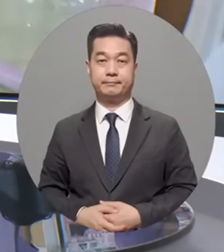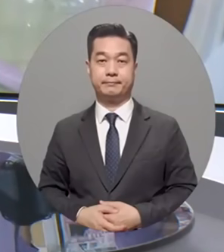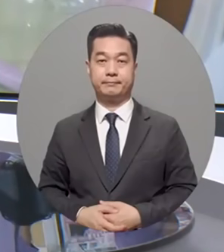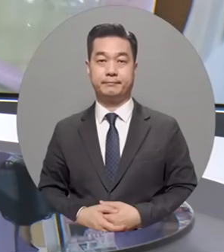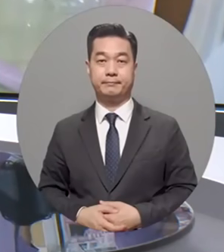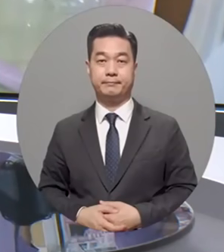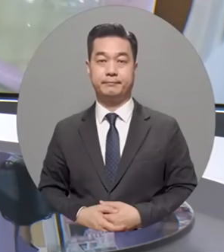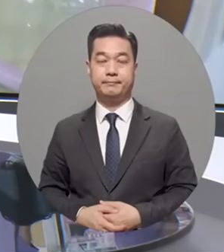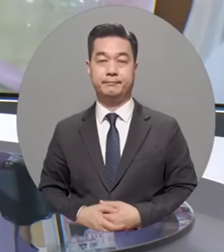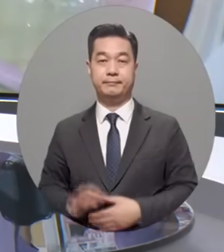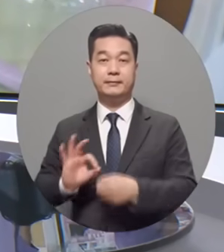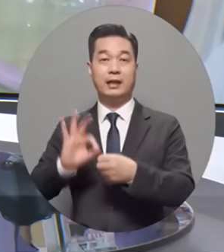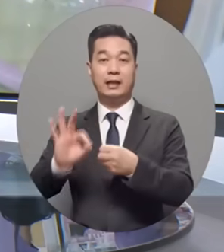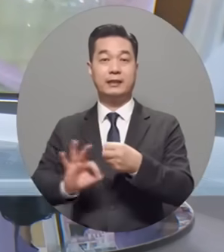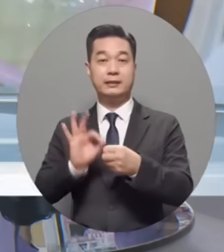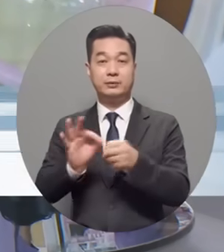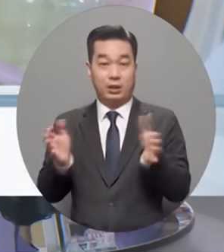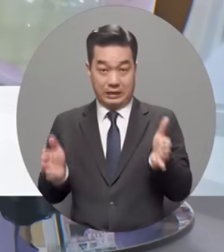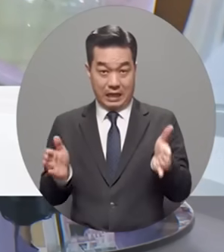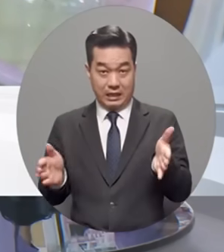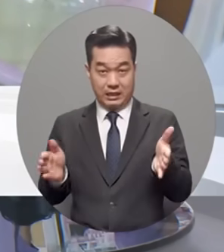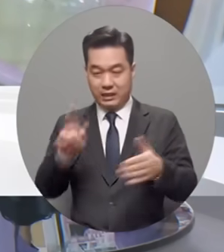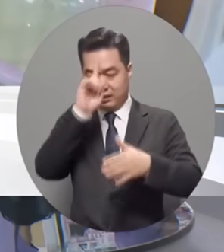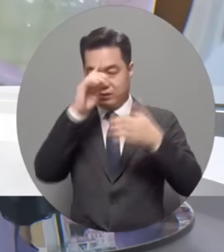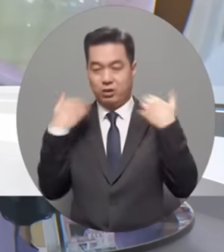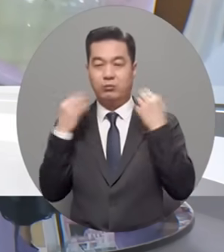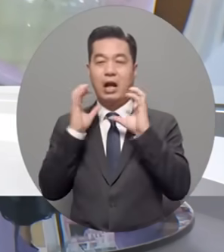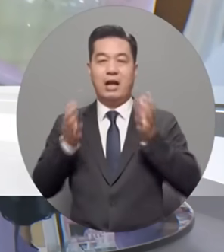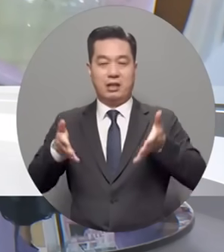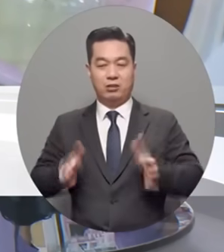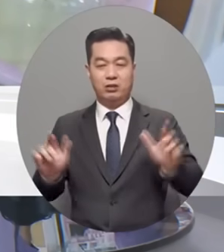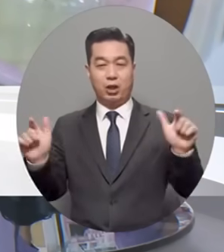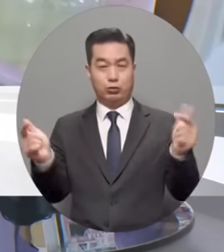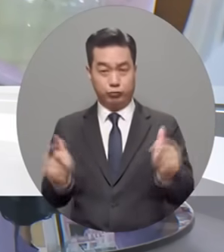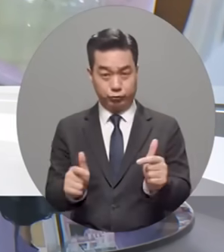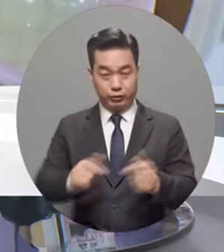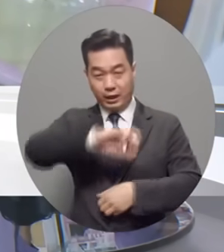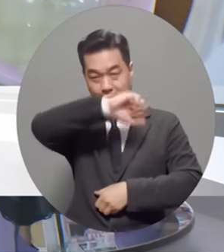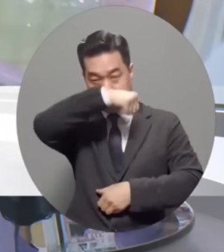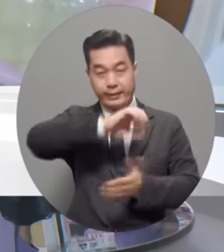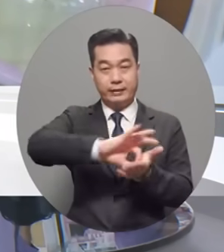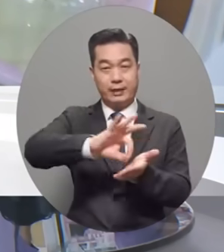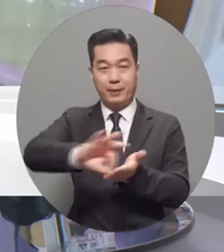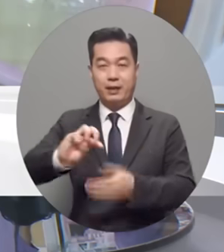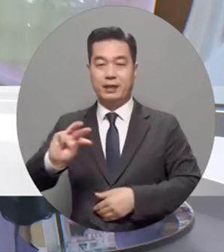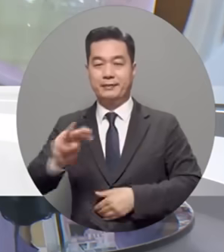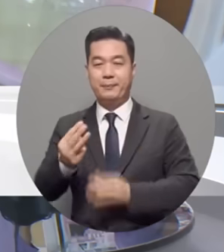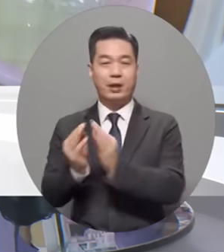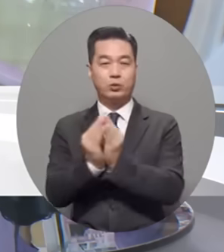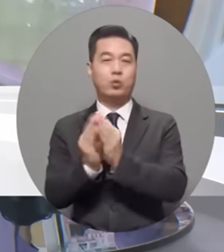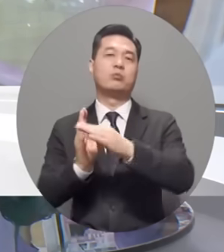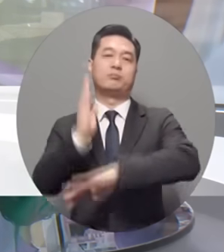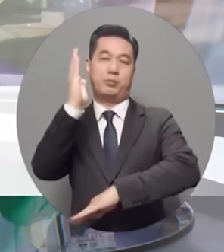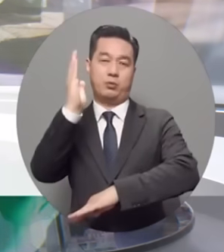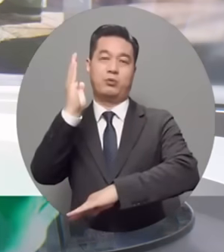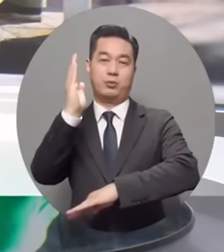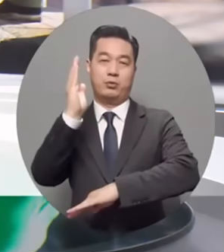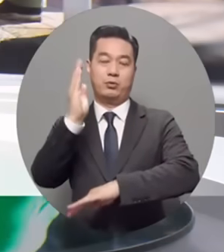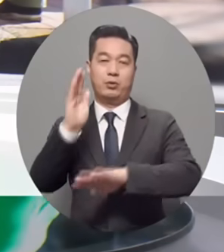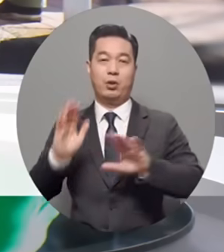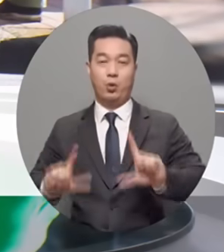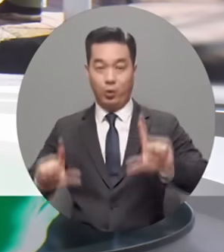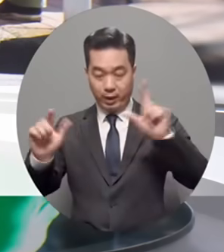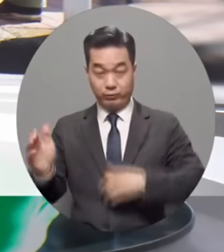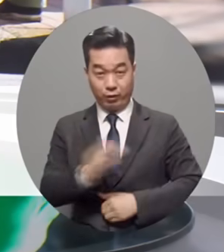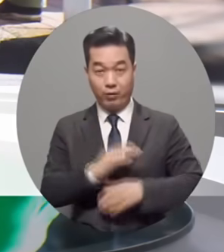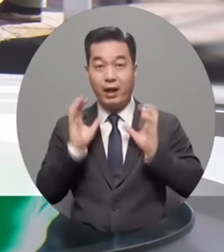지난 10여 년 사이 정부가 저출생 문제 해결을 위해 투입한 예산만 300조 원이 넘는다고 합니다. 올해부터는 아기를